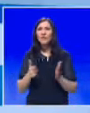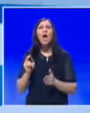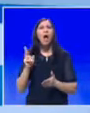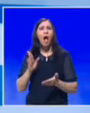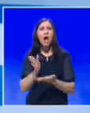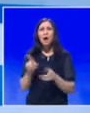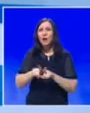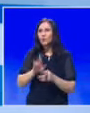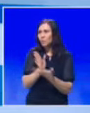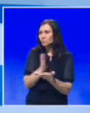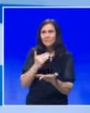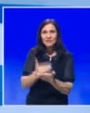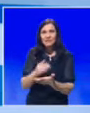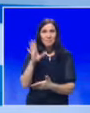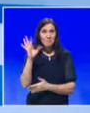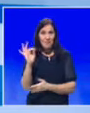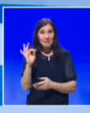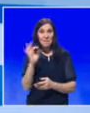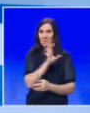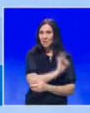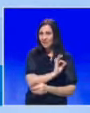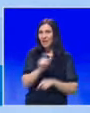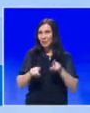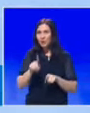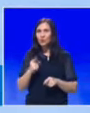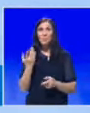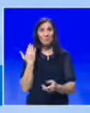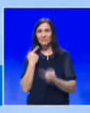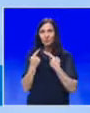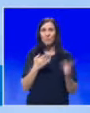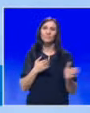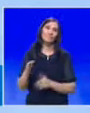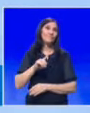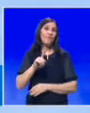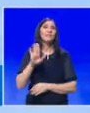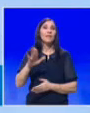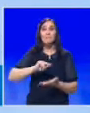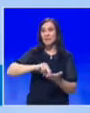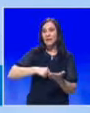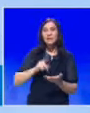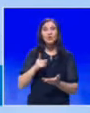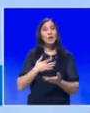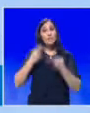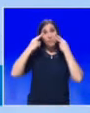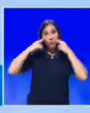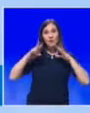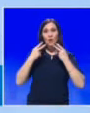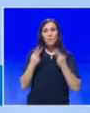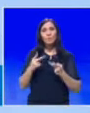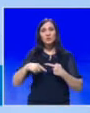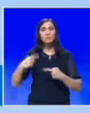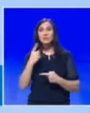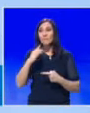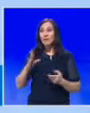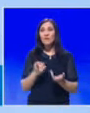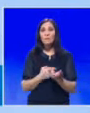поделите 50 на 50 регулаторите предварително уговорено. Които маркират, че трябва да имаме прозрачна и публична процедура. За пръв път да проведем